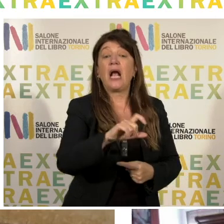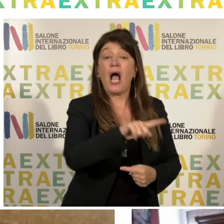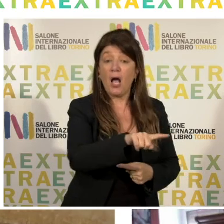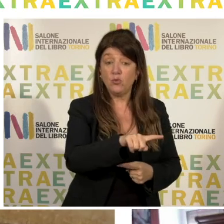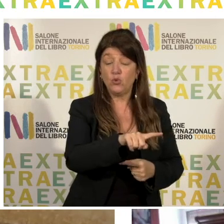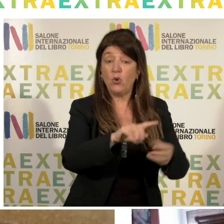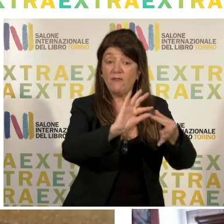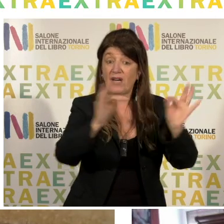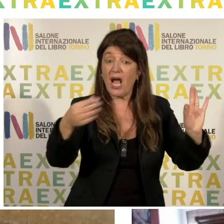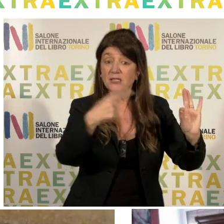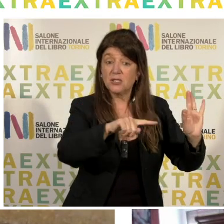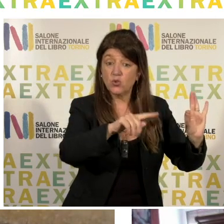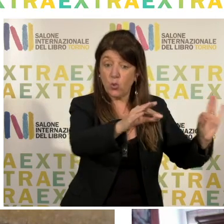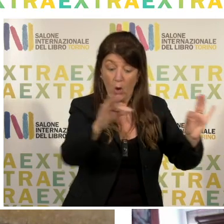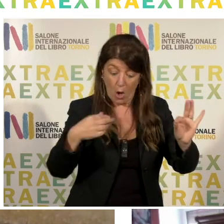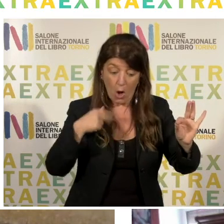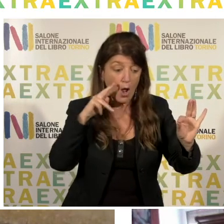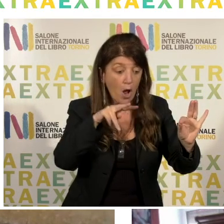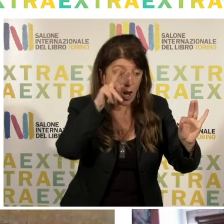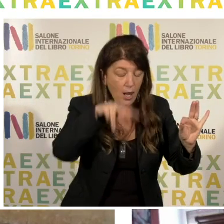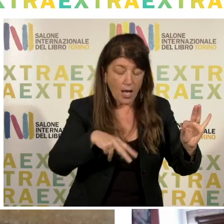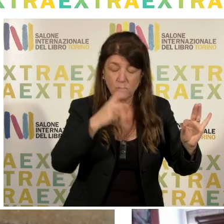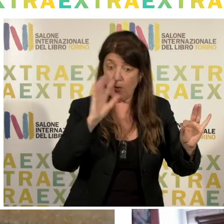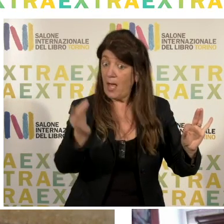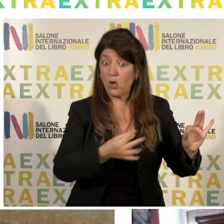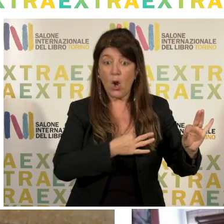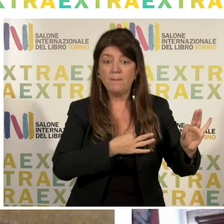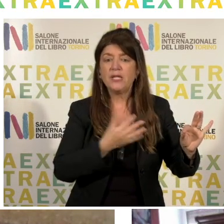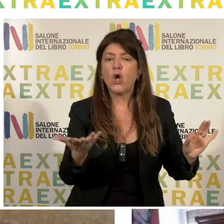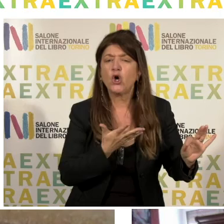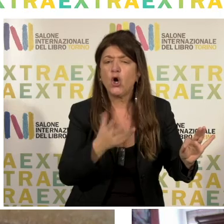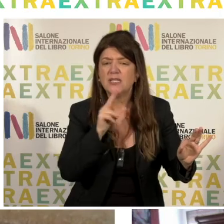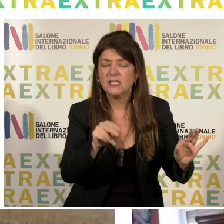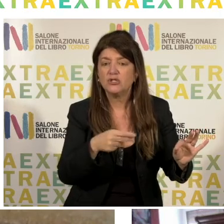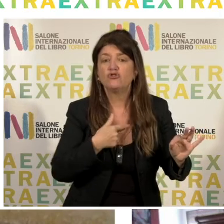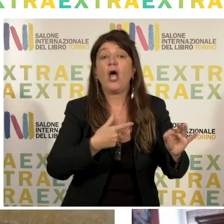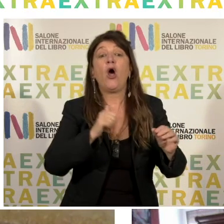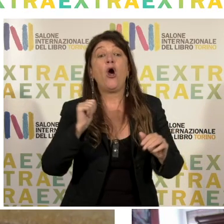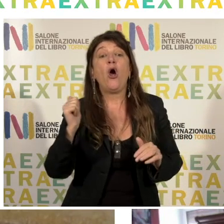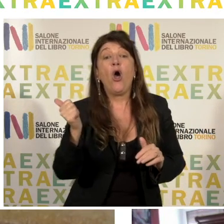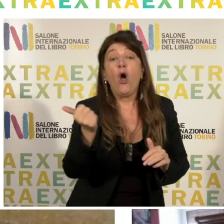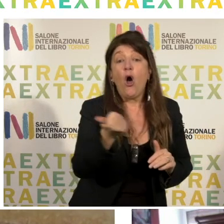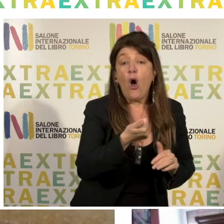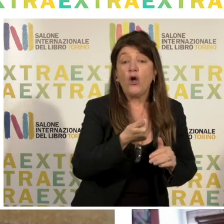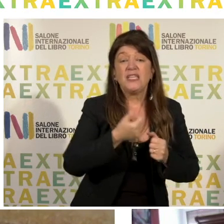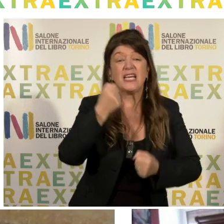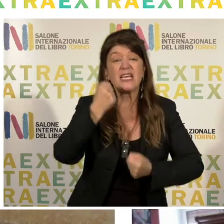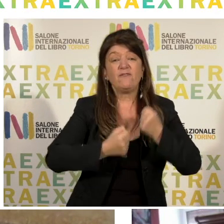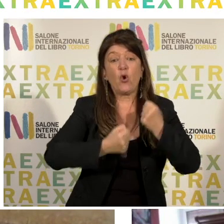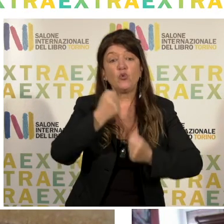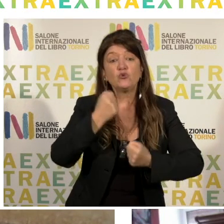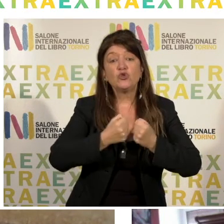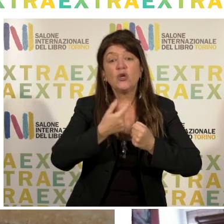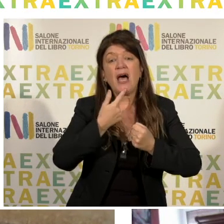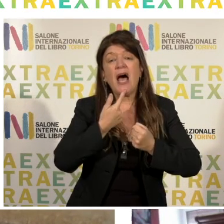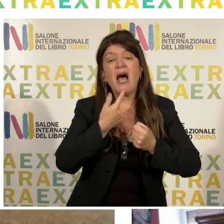quando dice: ogni rivoluzionario finisce come oppressore o come eretico. E